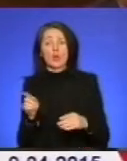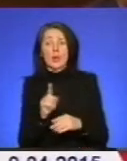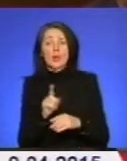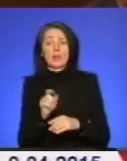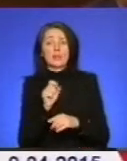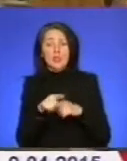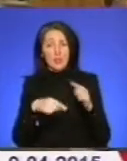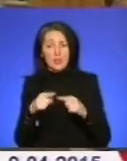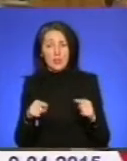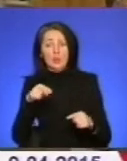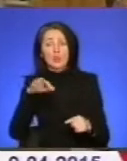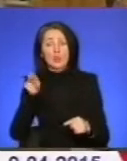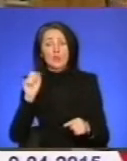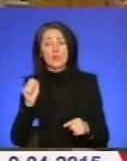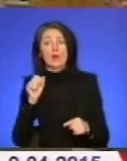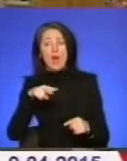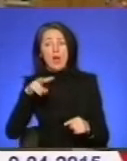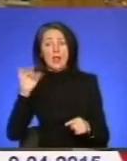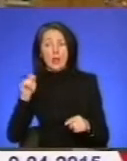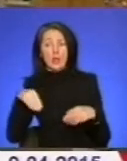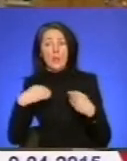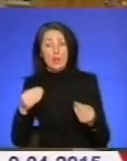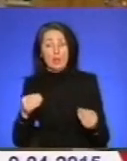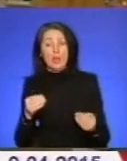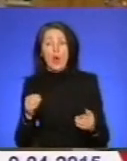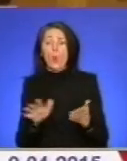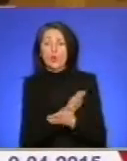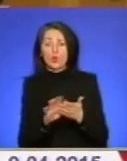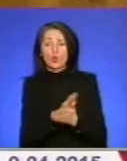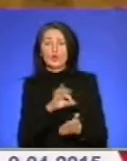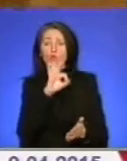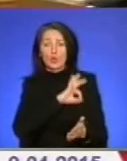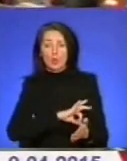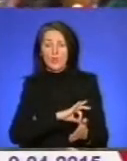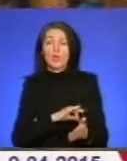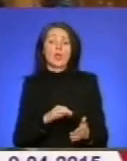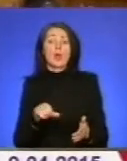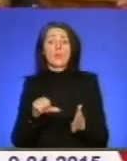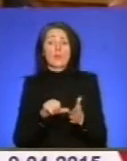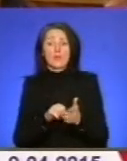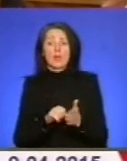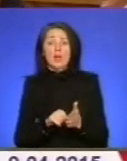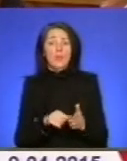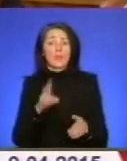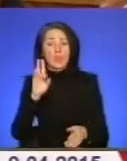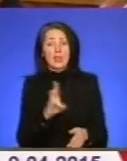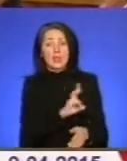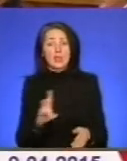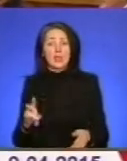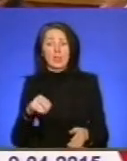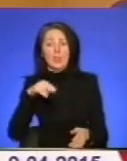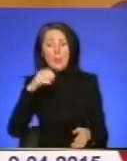у безкоштовне користування представникам Української православної церкви Московського патріархату на 50